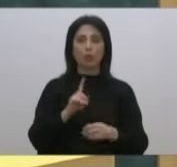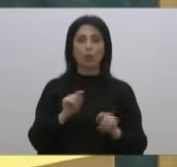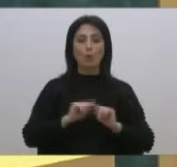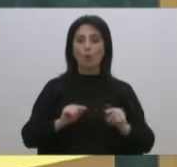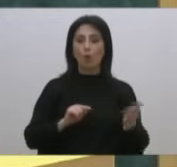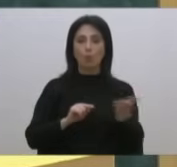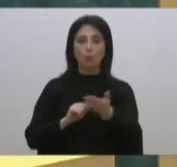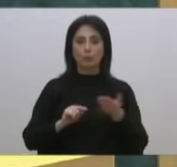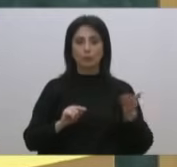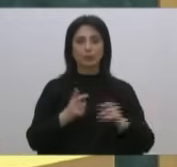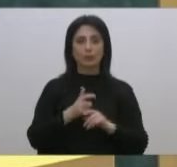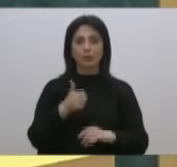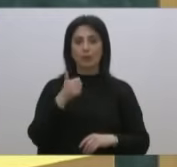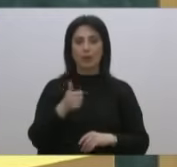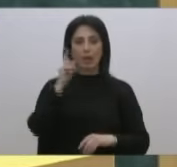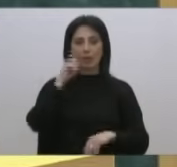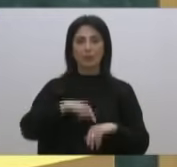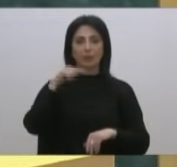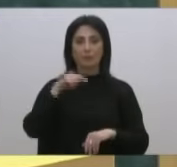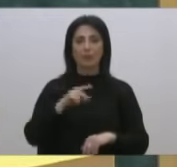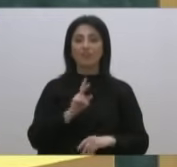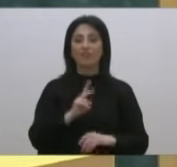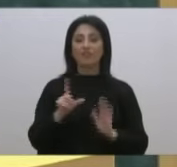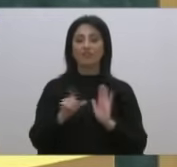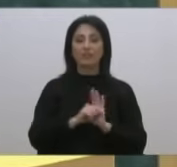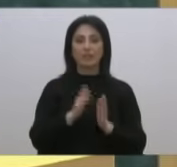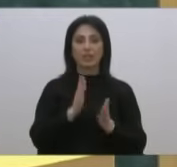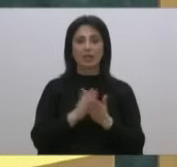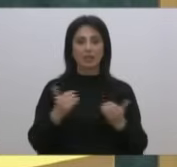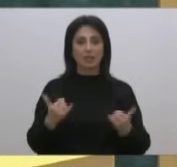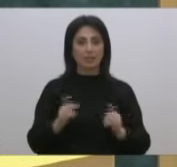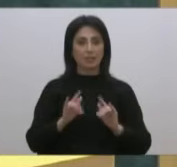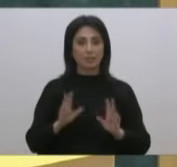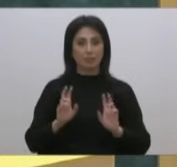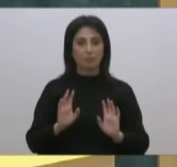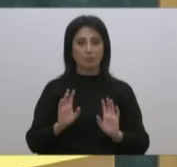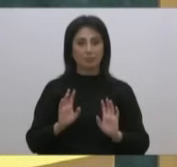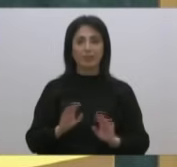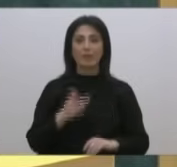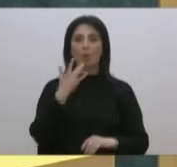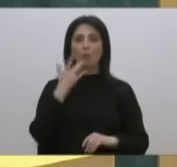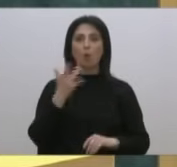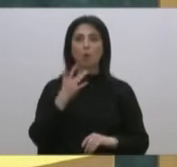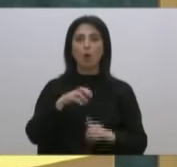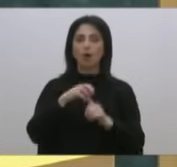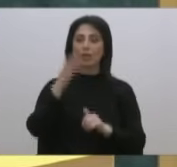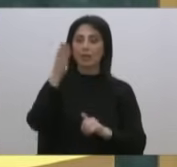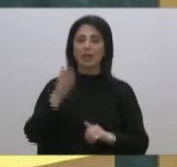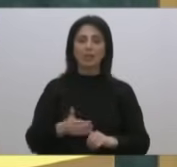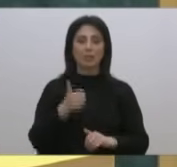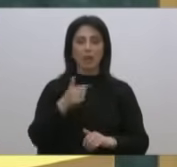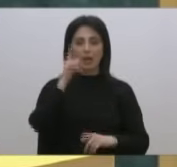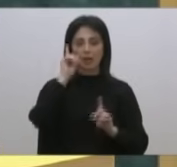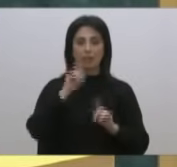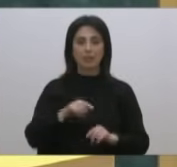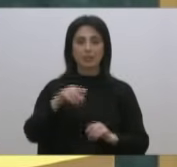რომ ოპოზიცია ძალიან კარგად ხვდება, თუ ვისთან აქვს დღეს საქმე. Politicul liderთან, რომელმაც